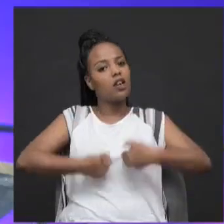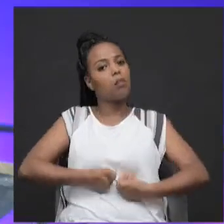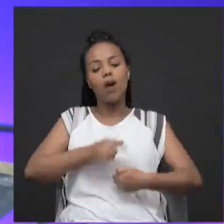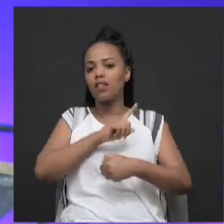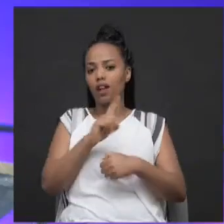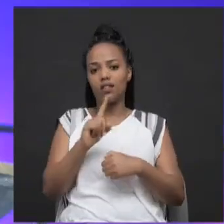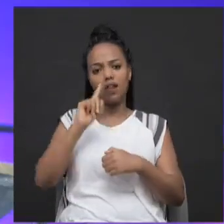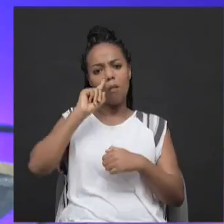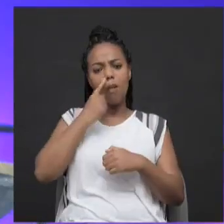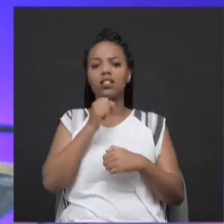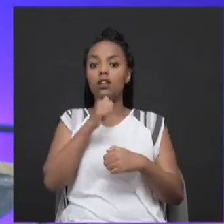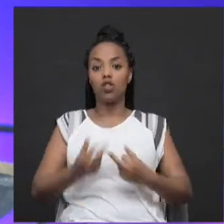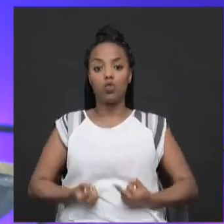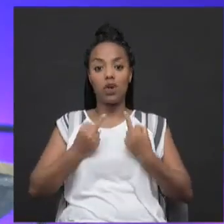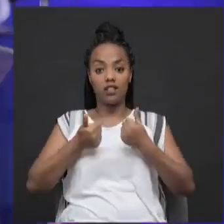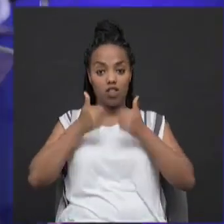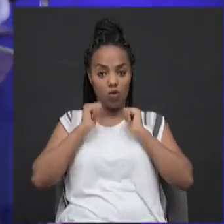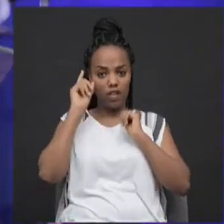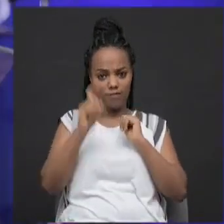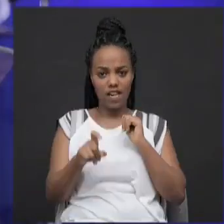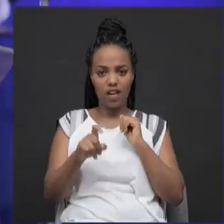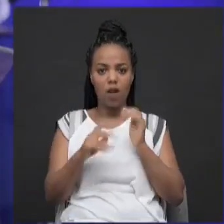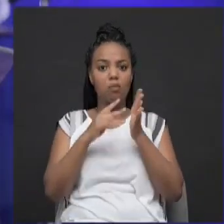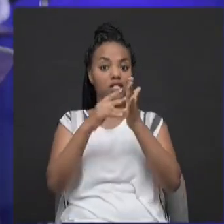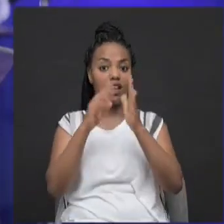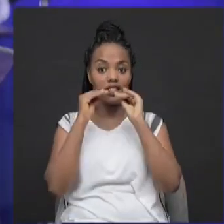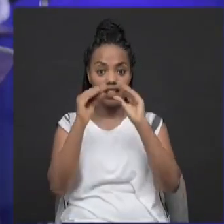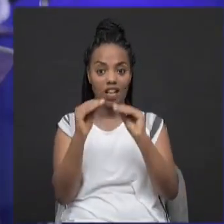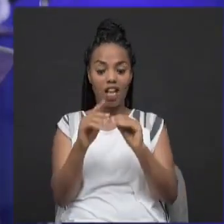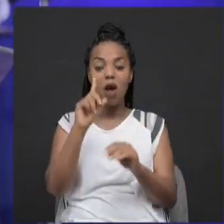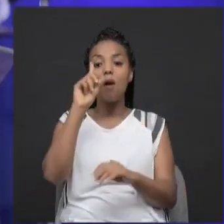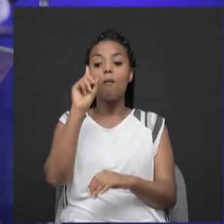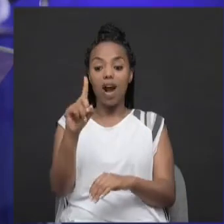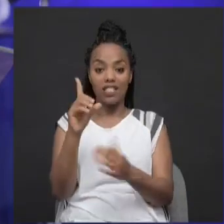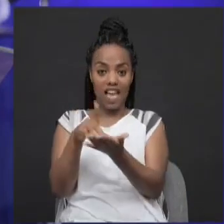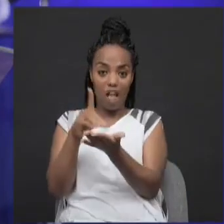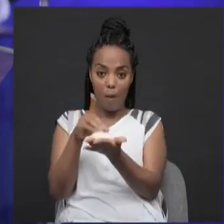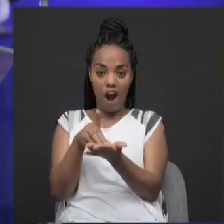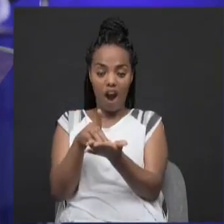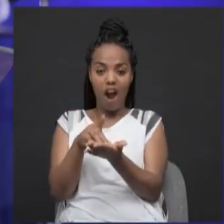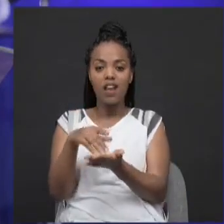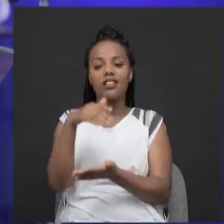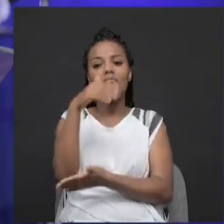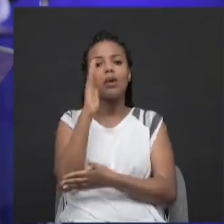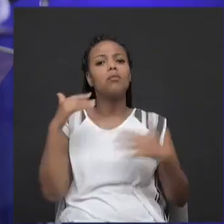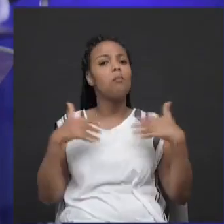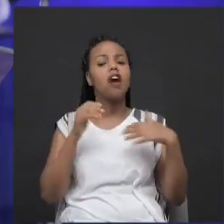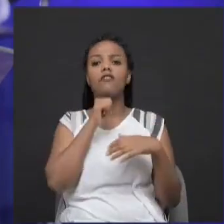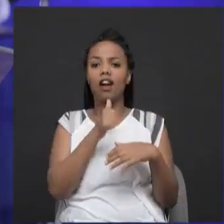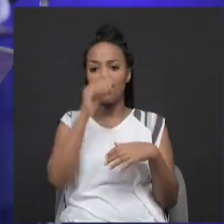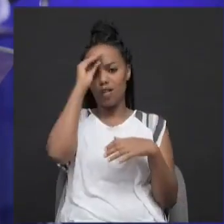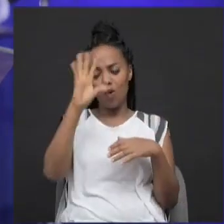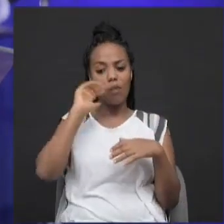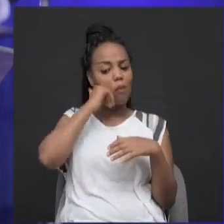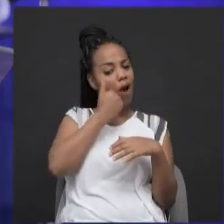ማለት የማይሰለች ህይወት እንዲኖረን ያስፈልጋል። ምሳሌውን ሲናገር በአንዲት ከተማ እግዚአብሔርን የማይፈራ